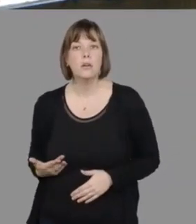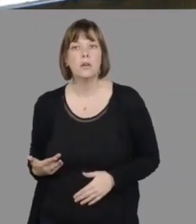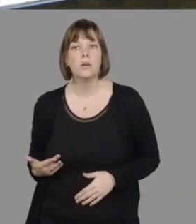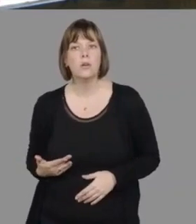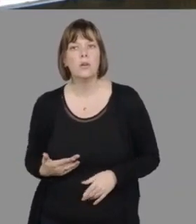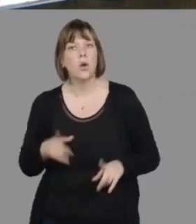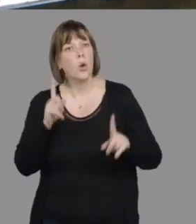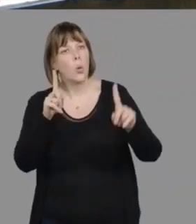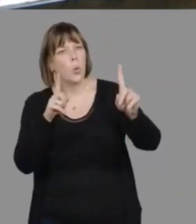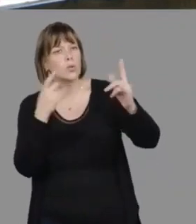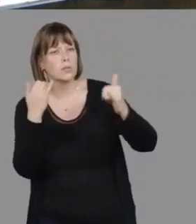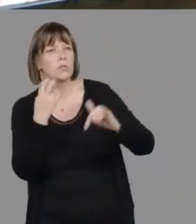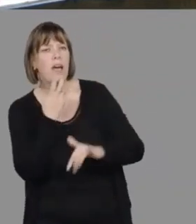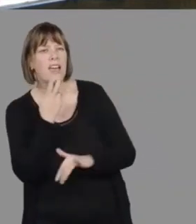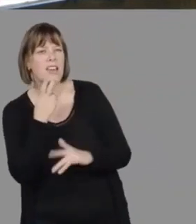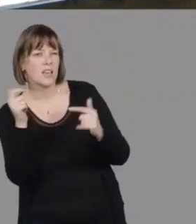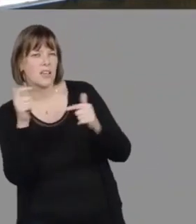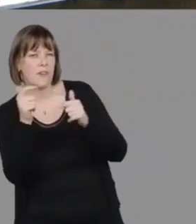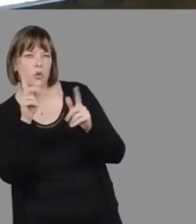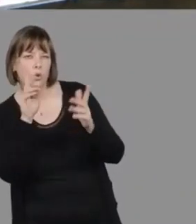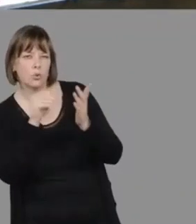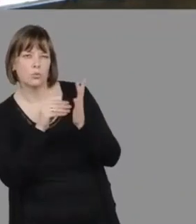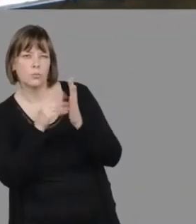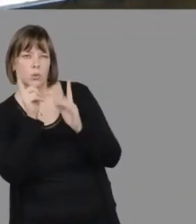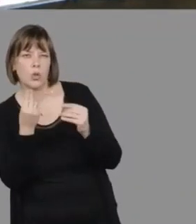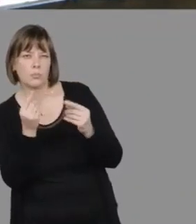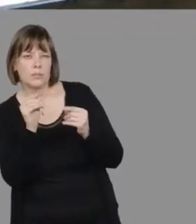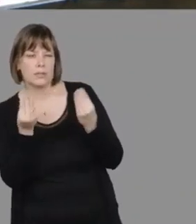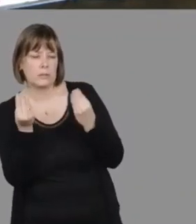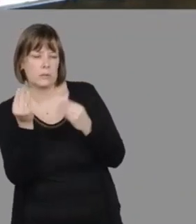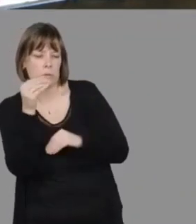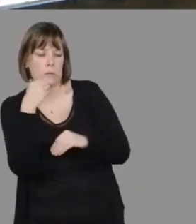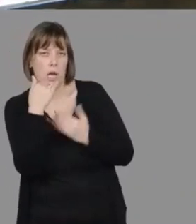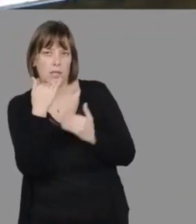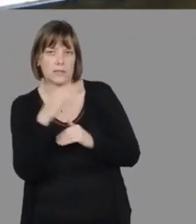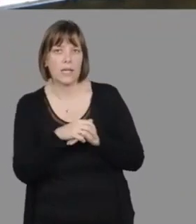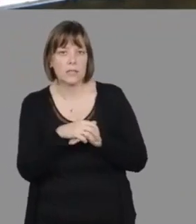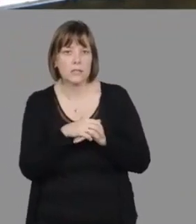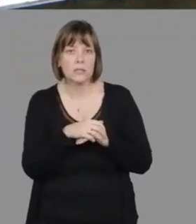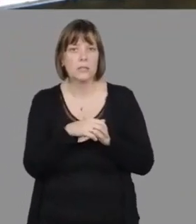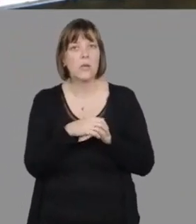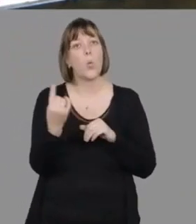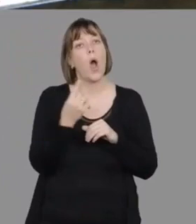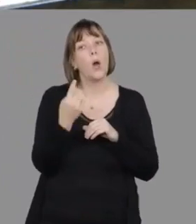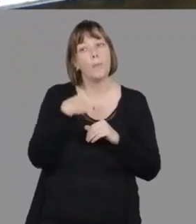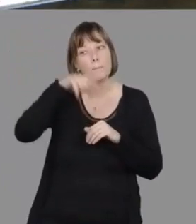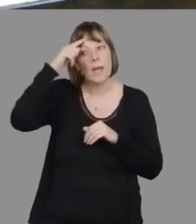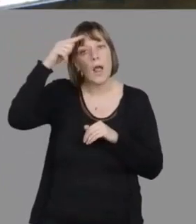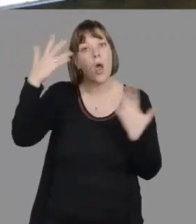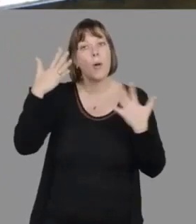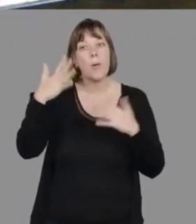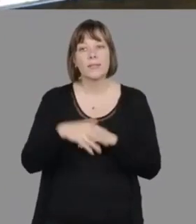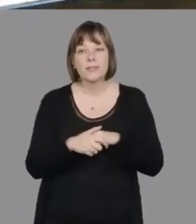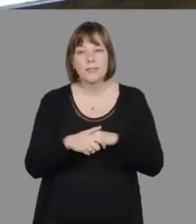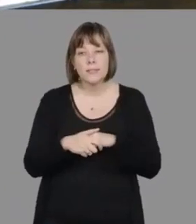zur Energieversorgung noch ein bisschen genauer was ausführen, weil ich glaube, das muss man auch